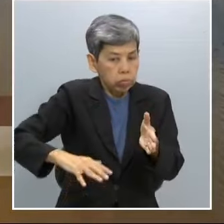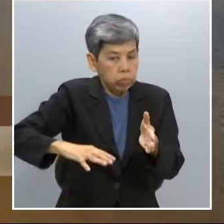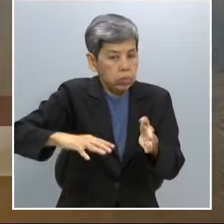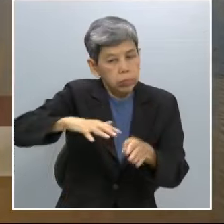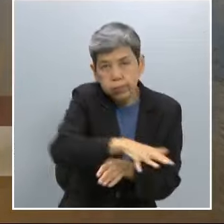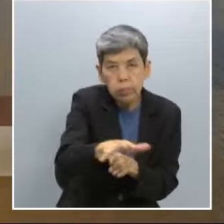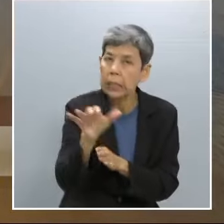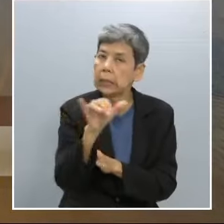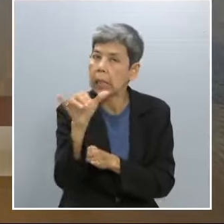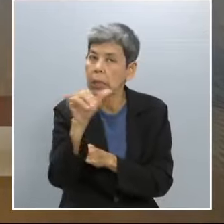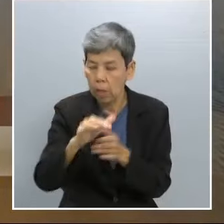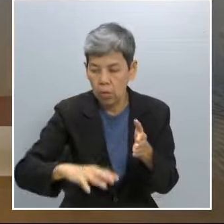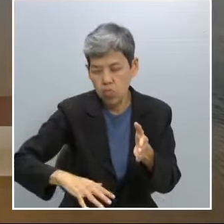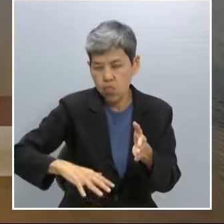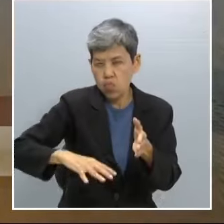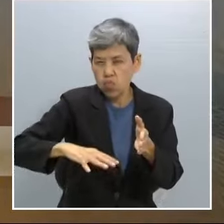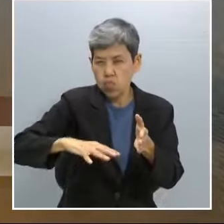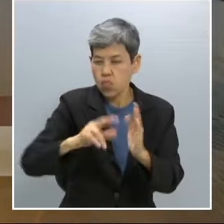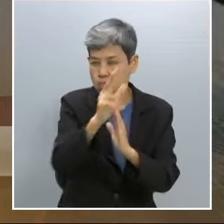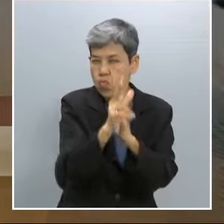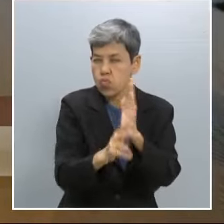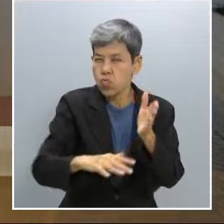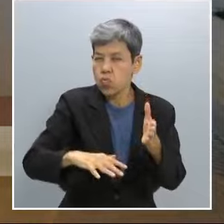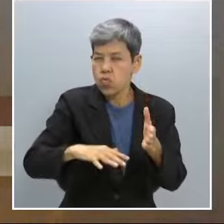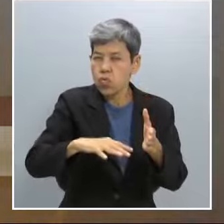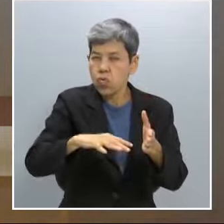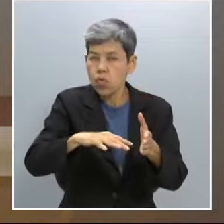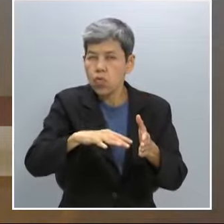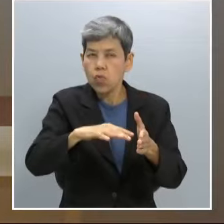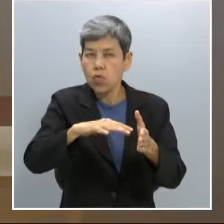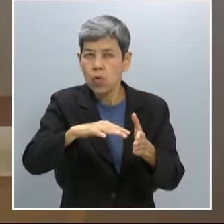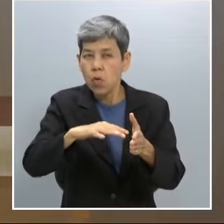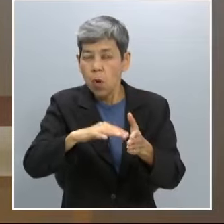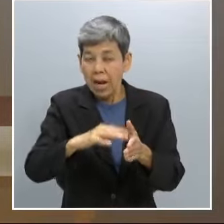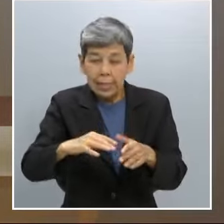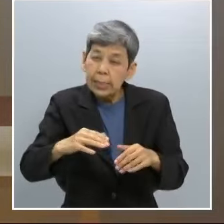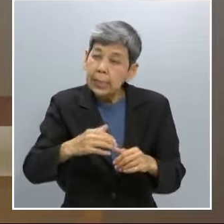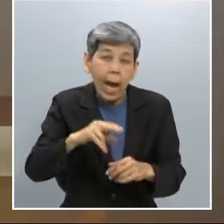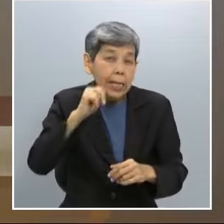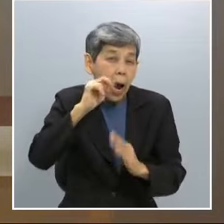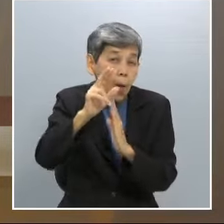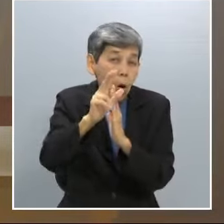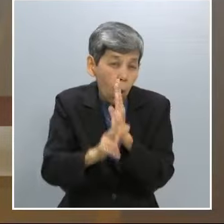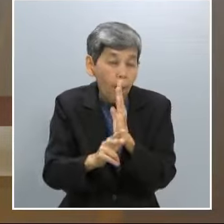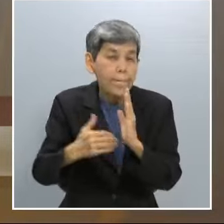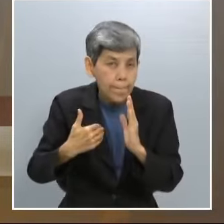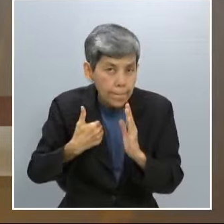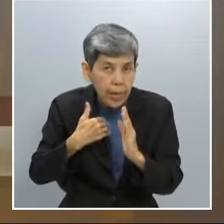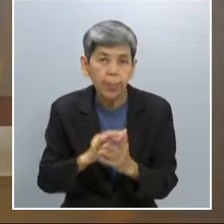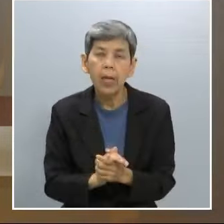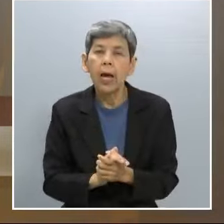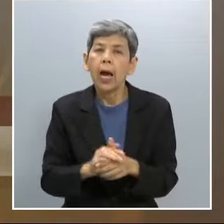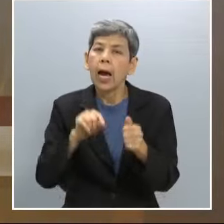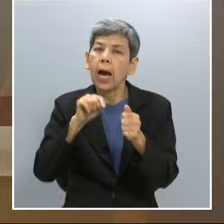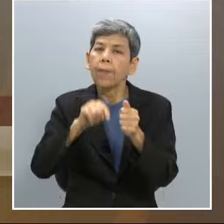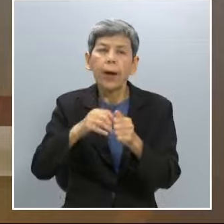เทศบาลทั้งนี้ทั้งนั้นในจังหวัดที่ติดกับแม่น้ำโขงของนครพนมก็จะมีอำเภอบ้านแพง